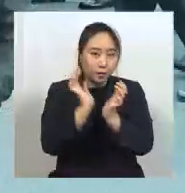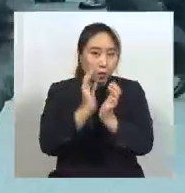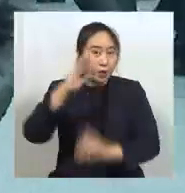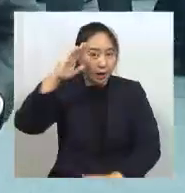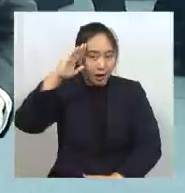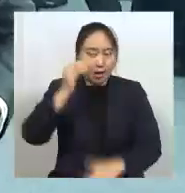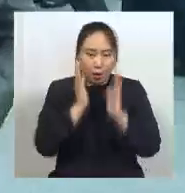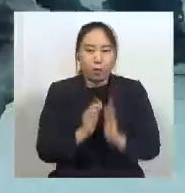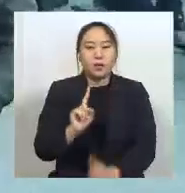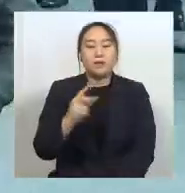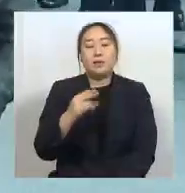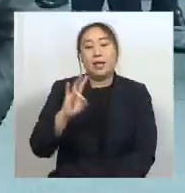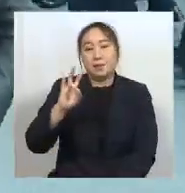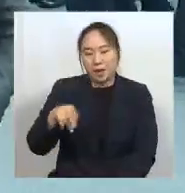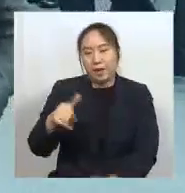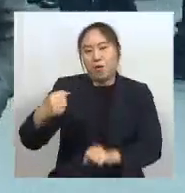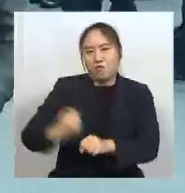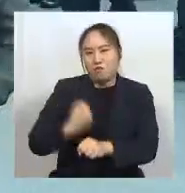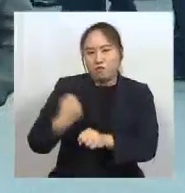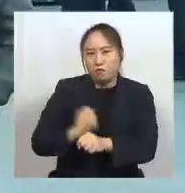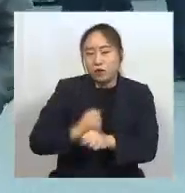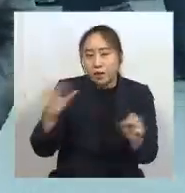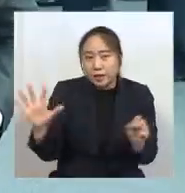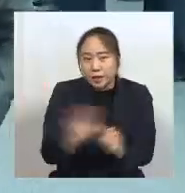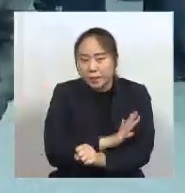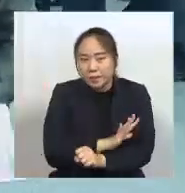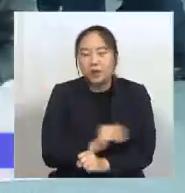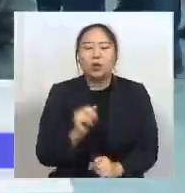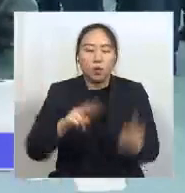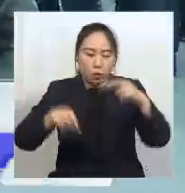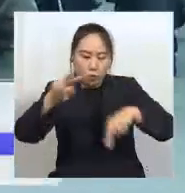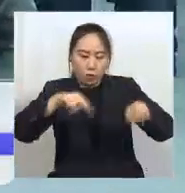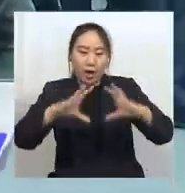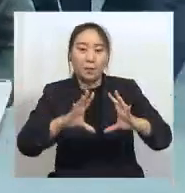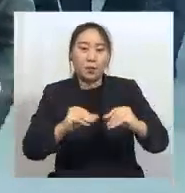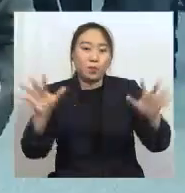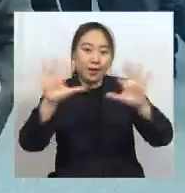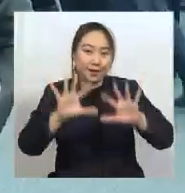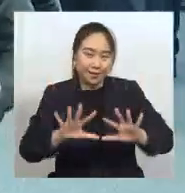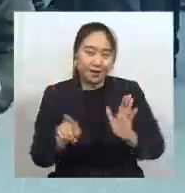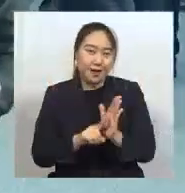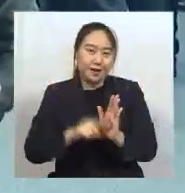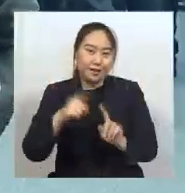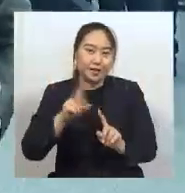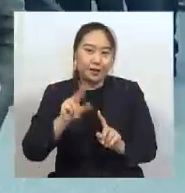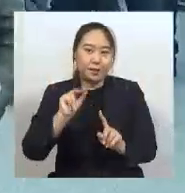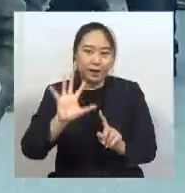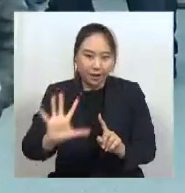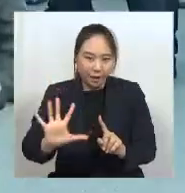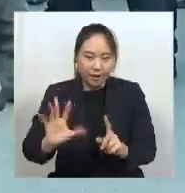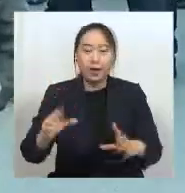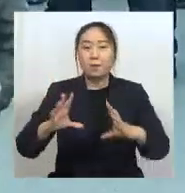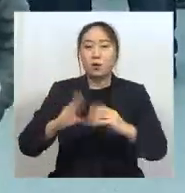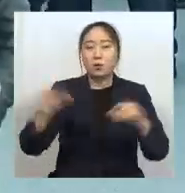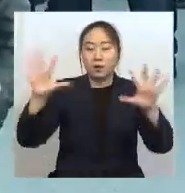า 17,000 นายถูกฝึกฝนอย่างเข้มงวดในมาตรการรักษาความปลอดภัยการประชุมสุดยอดอาเซียนครั้งที่35ที่จะมีขึ้นและการประชุมสุดย